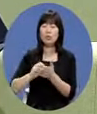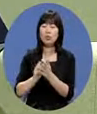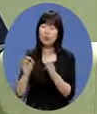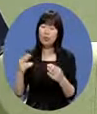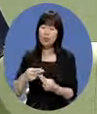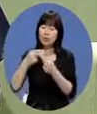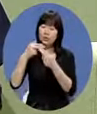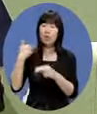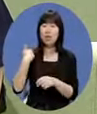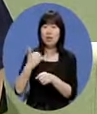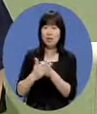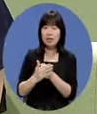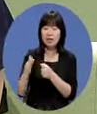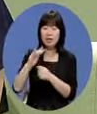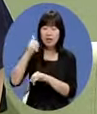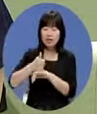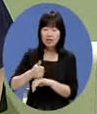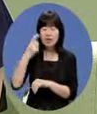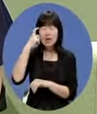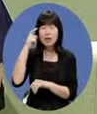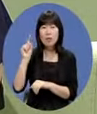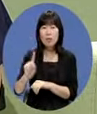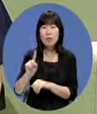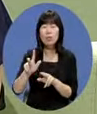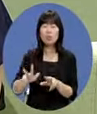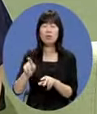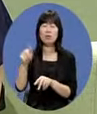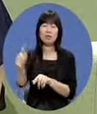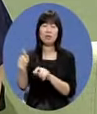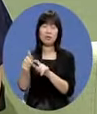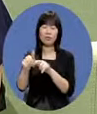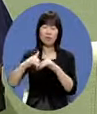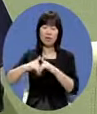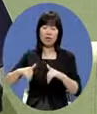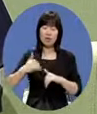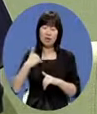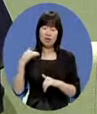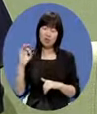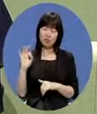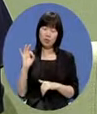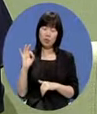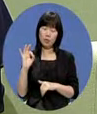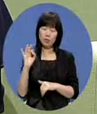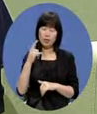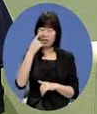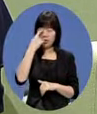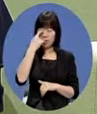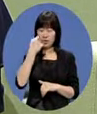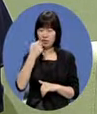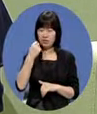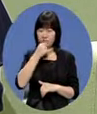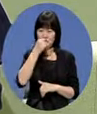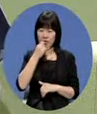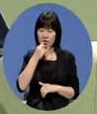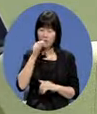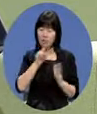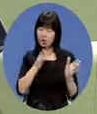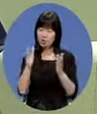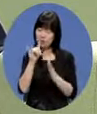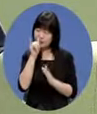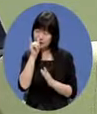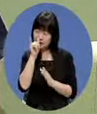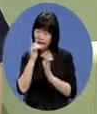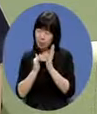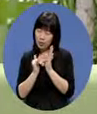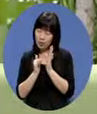모았는지 모르겠다. 그래서 나중에는 어떤 생각까지 드냐면 저 사람이 따로 자기 돈 가지고 뭔가 준비하는 게